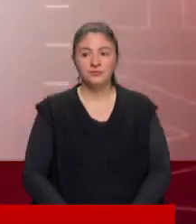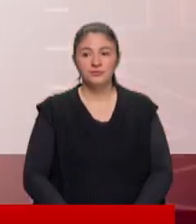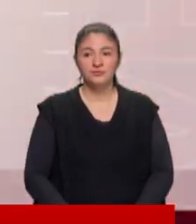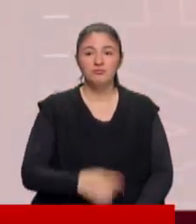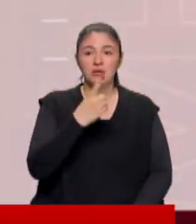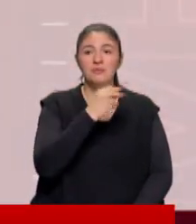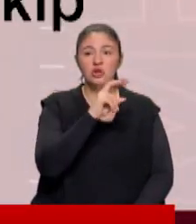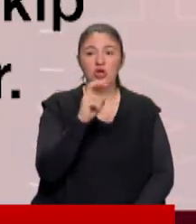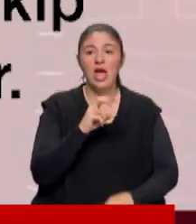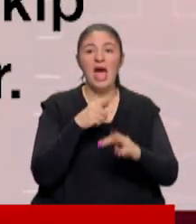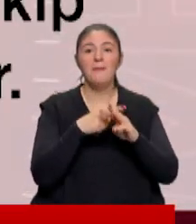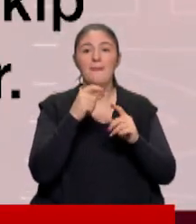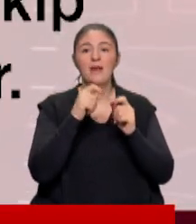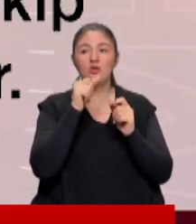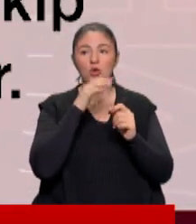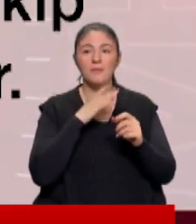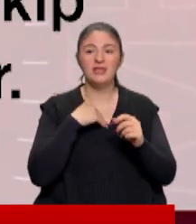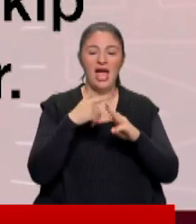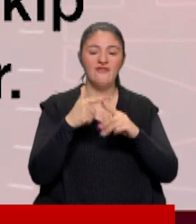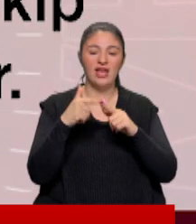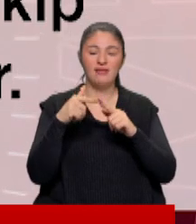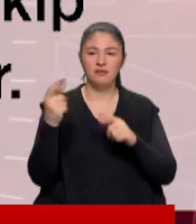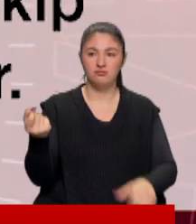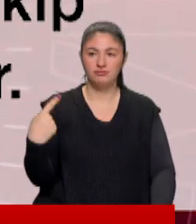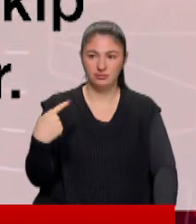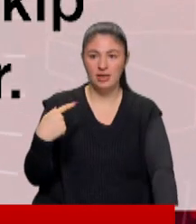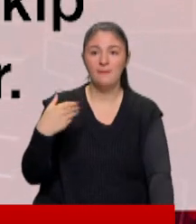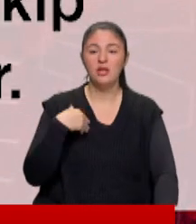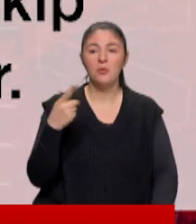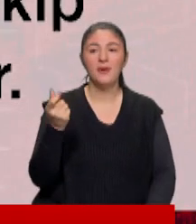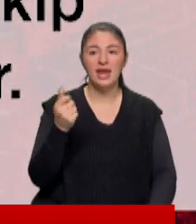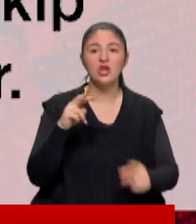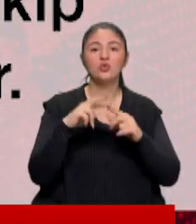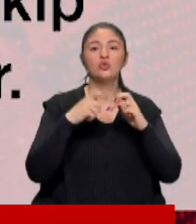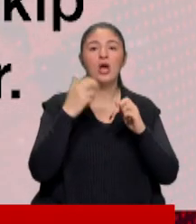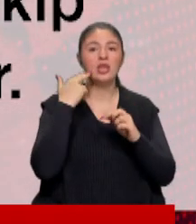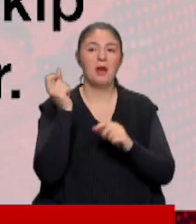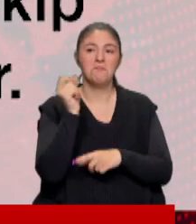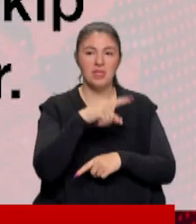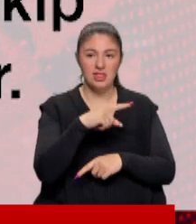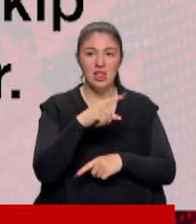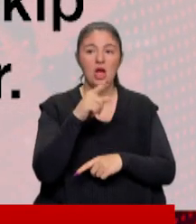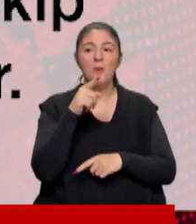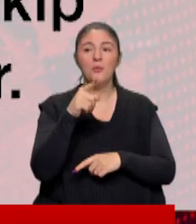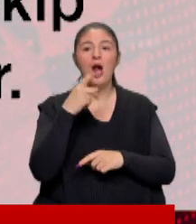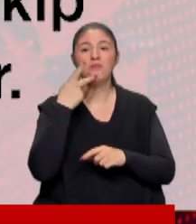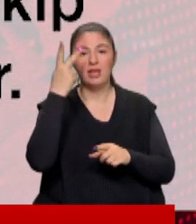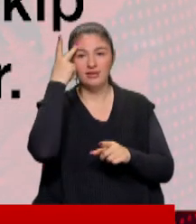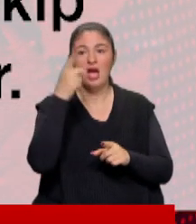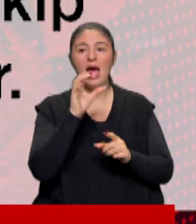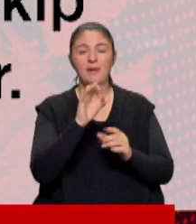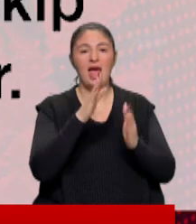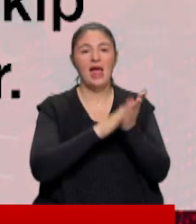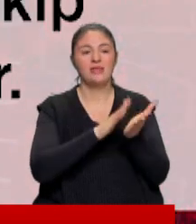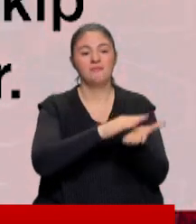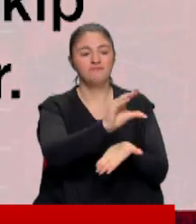1 milyon doları Emre Belezoğlu bana EFT yoluyla göndermiştir. Ben de bu parayı Nur Erkasab'a gönderdim. Nur abla da akabinde parayı